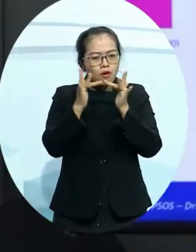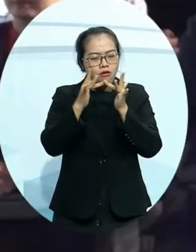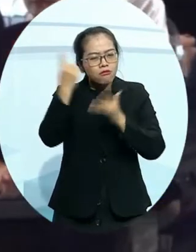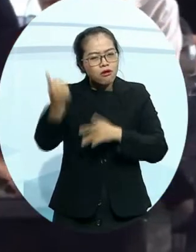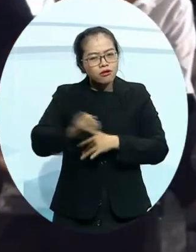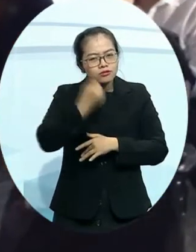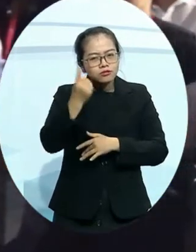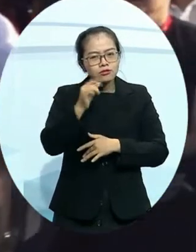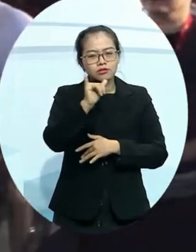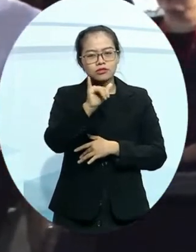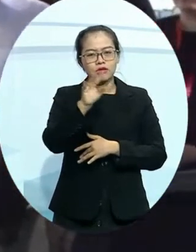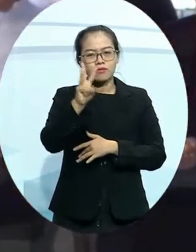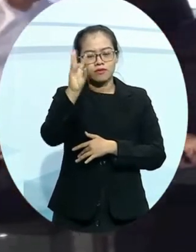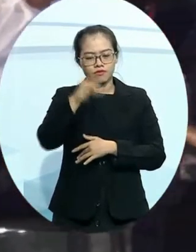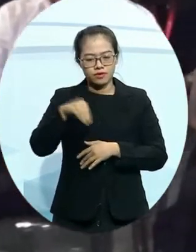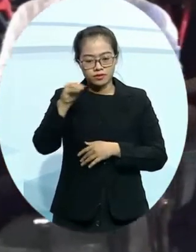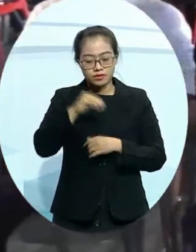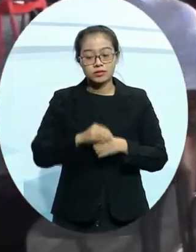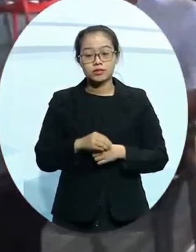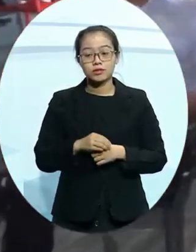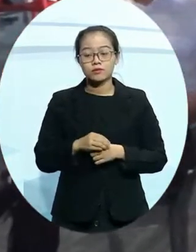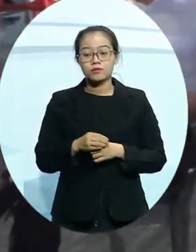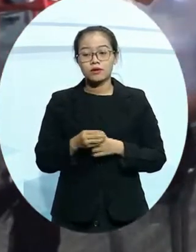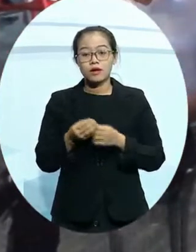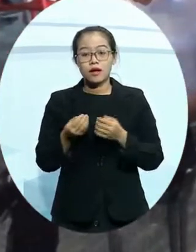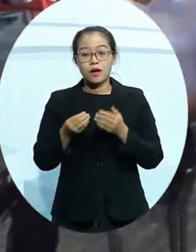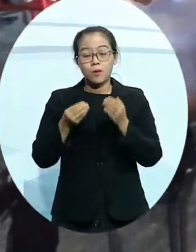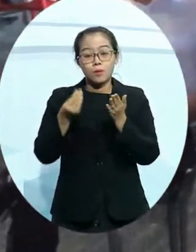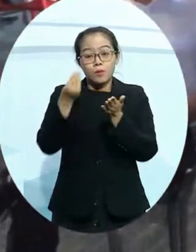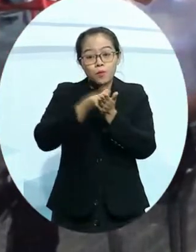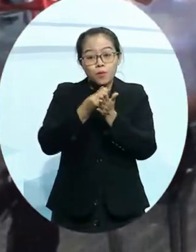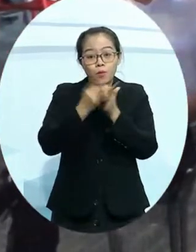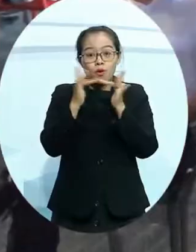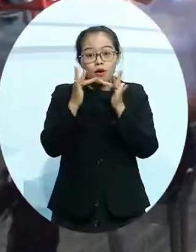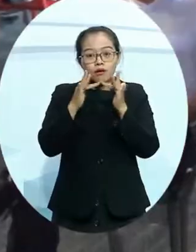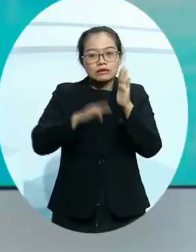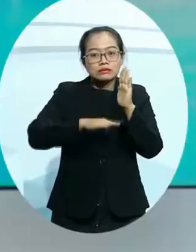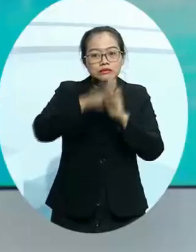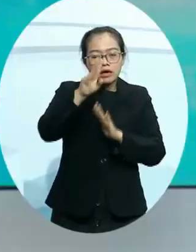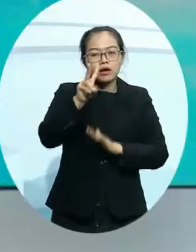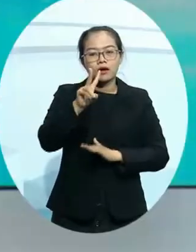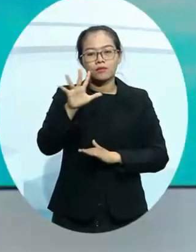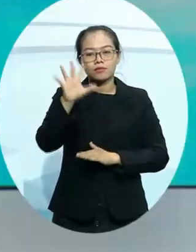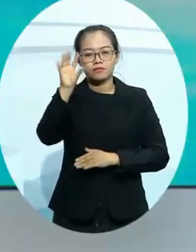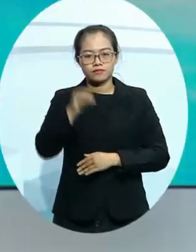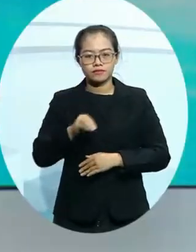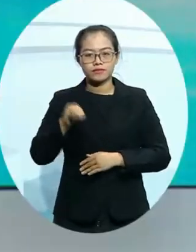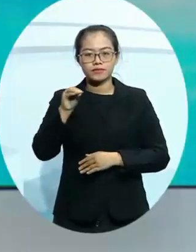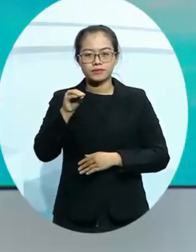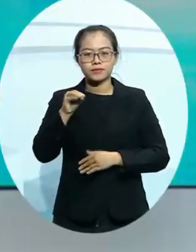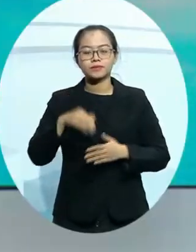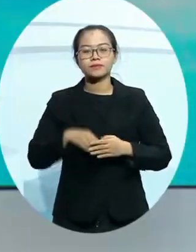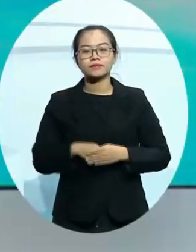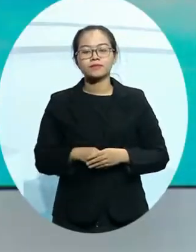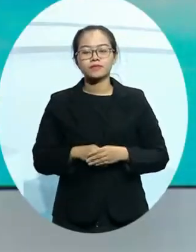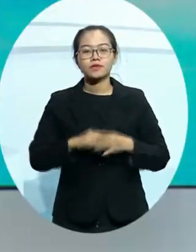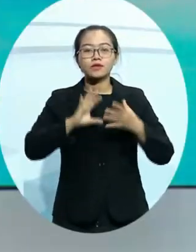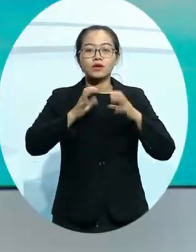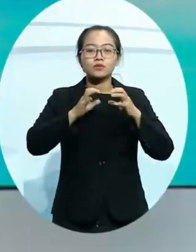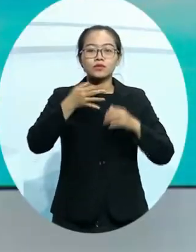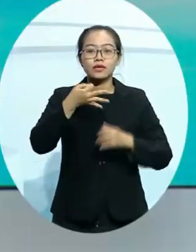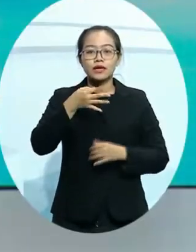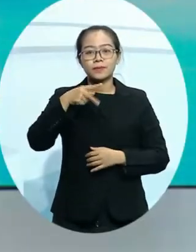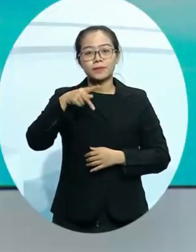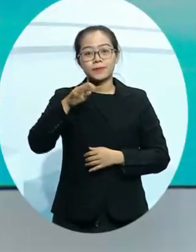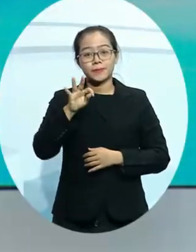đó 25% người tham gia khảo sát đã tăng các hoạt động mua sắm trực tuyến. Công ty cổ phần dược phẩm FPT Long